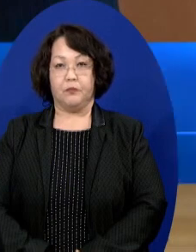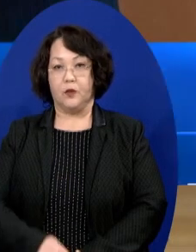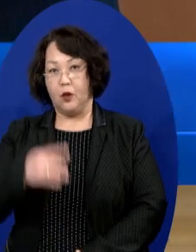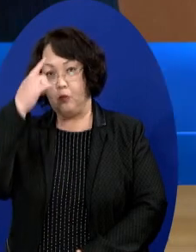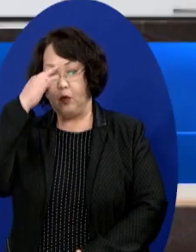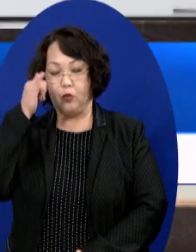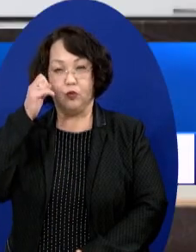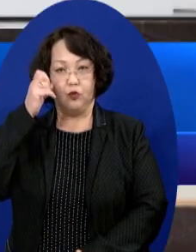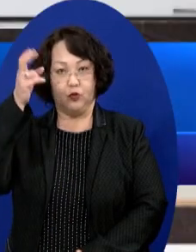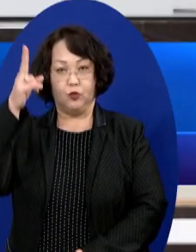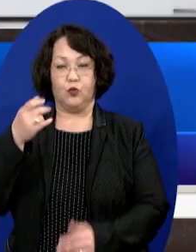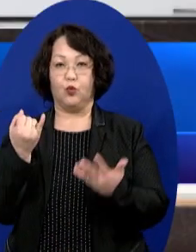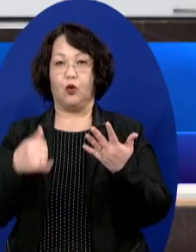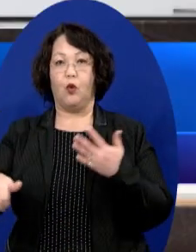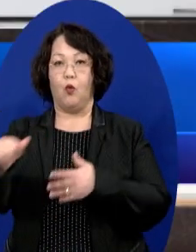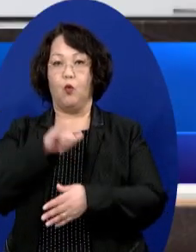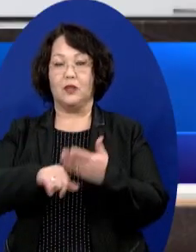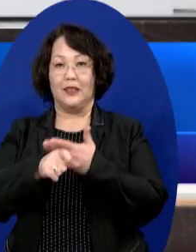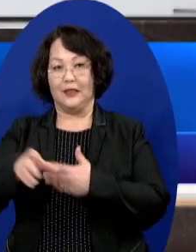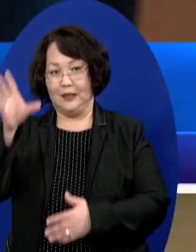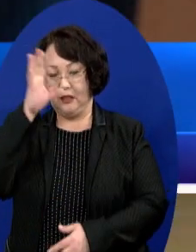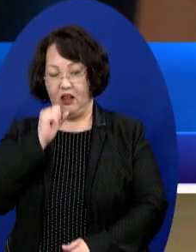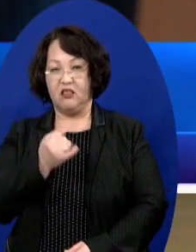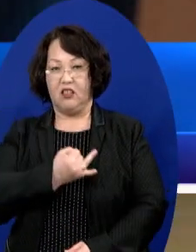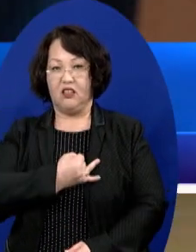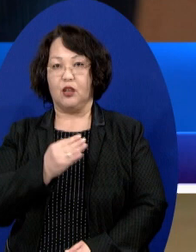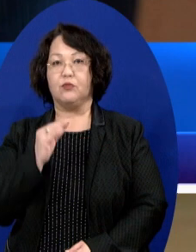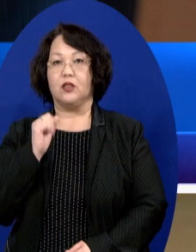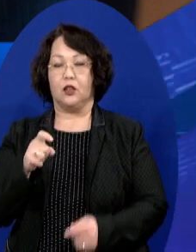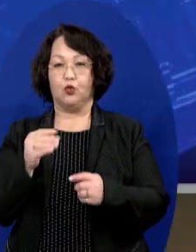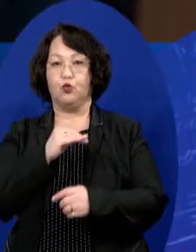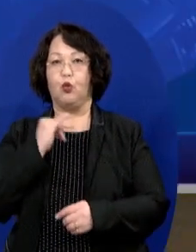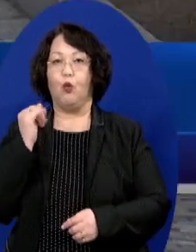Монгол улсын ерөнхийлөгчид 6 улсын элчин сайд итгэмжлэх жуулчлалын өргөн барилаа.